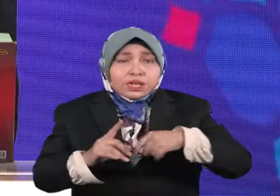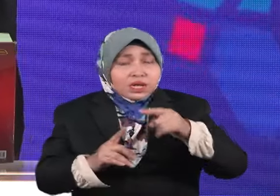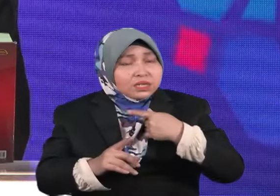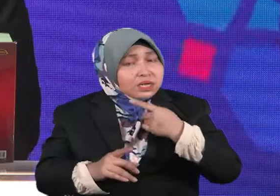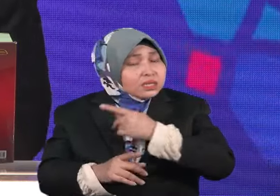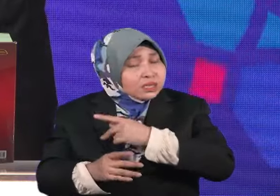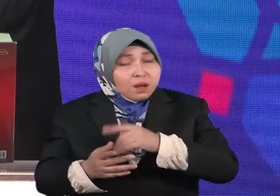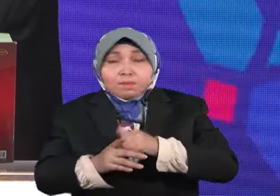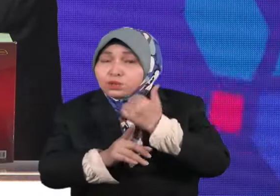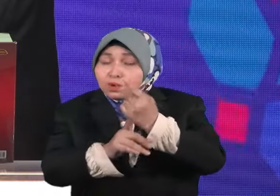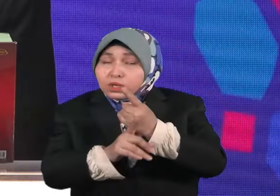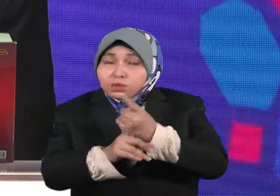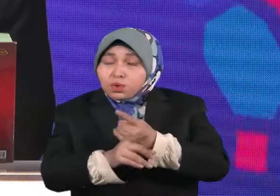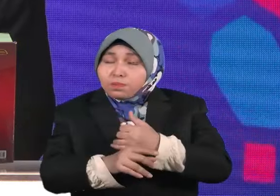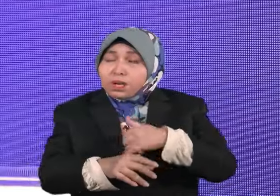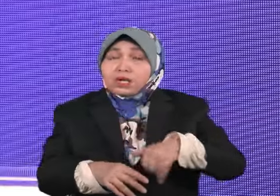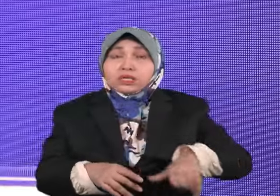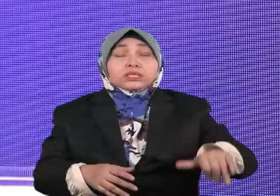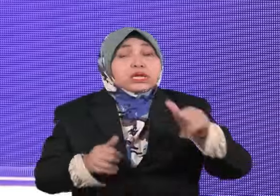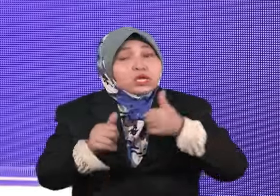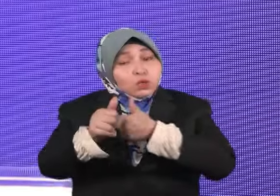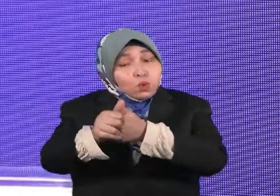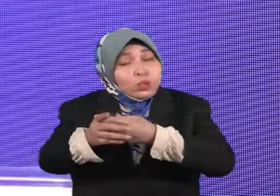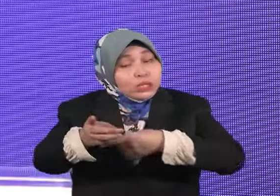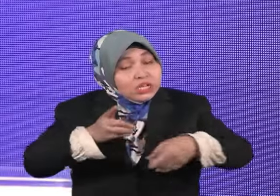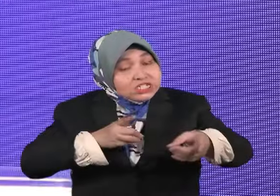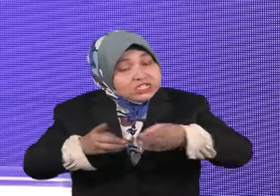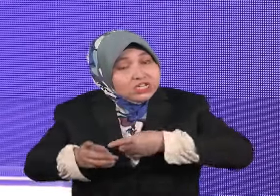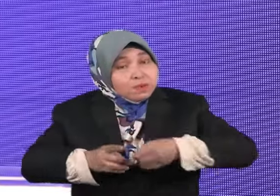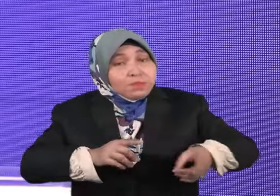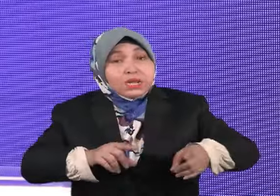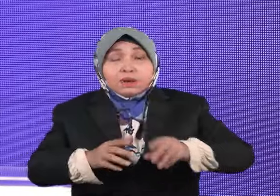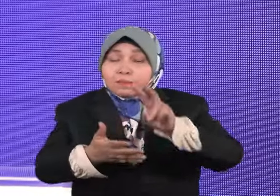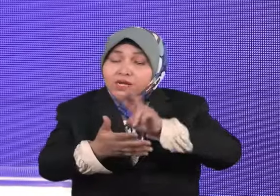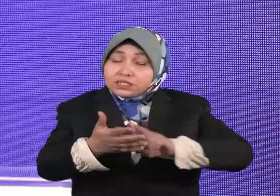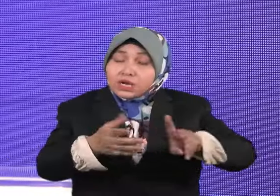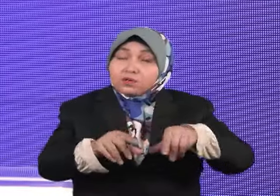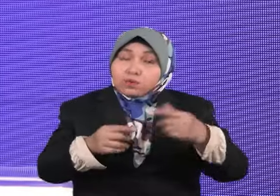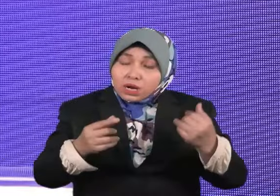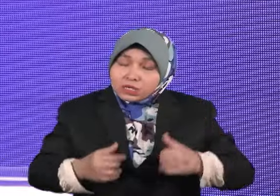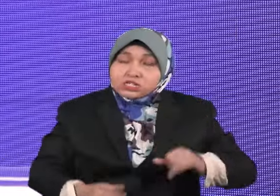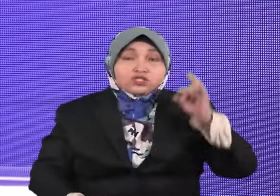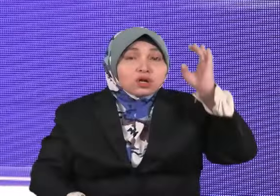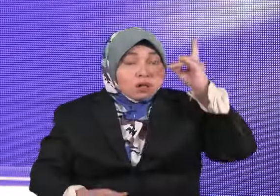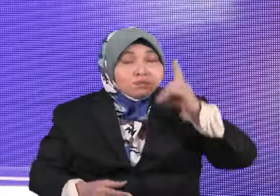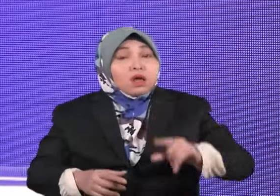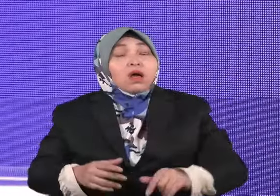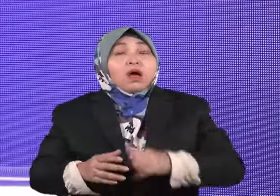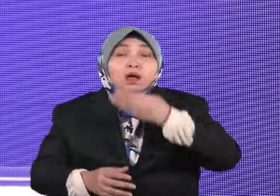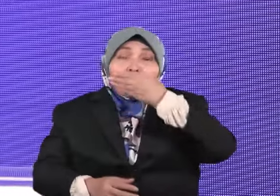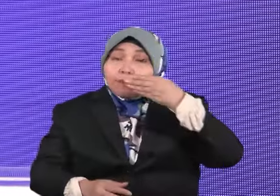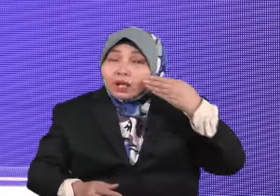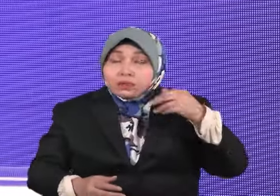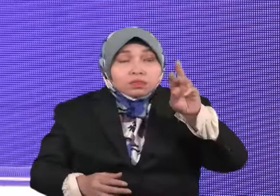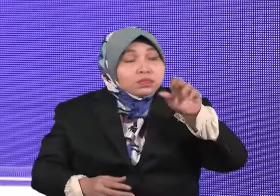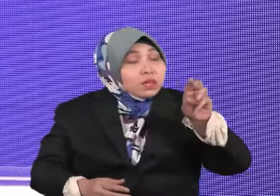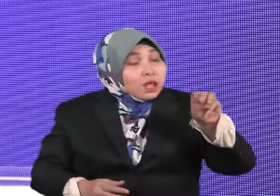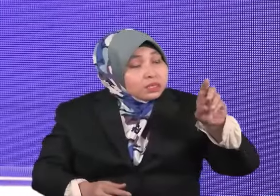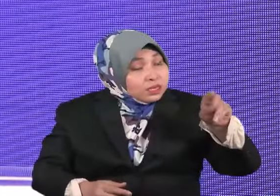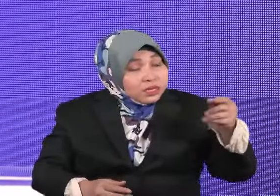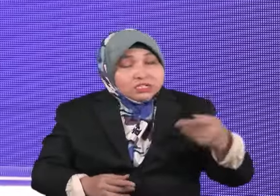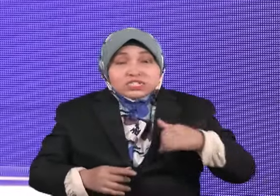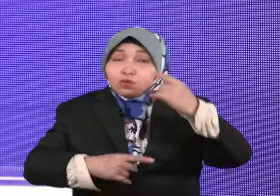benar-benar mengikut pada disiplin bacaan Al-Quran, insya-Allah Ramadan ini dia sebagai satu proses